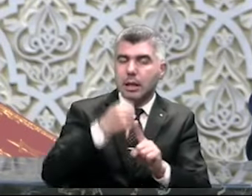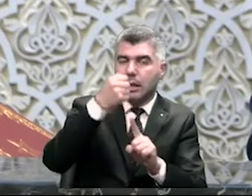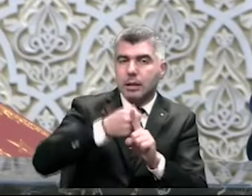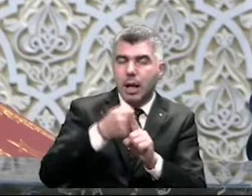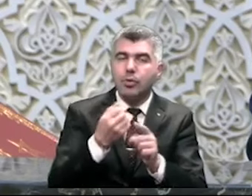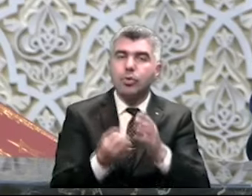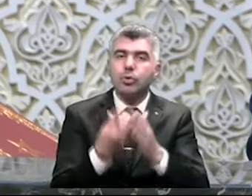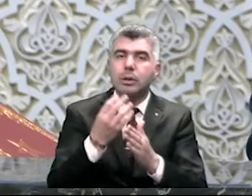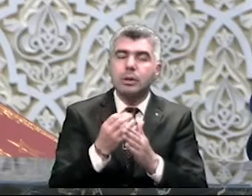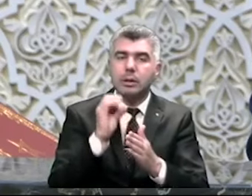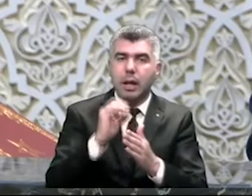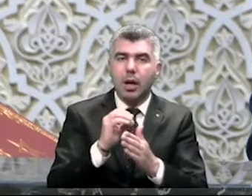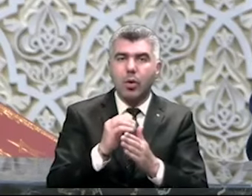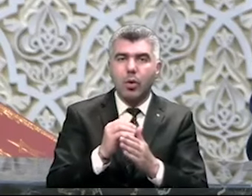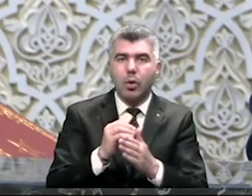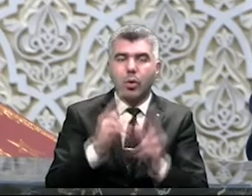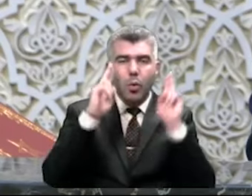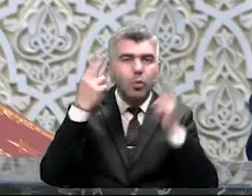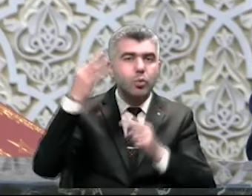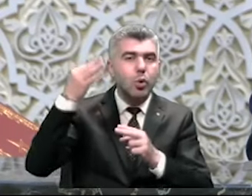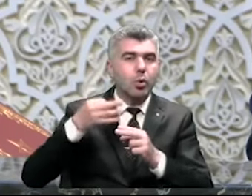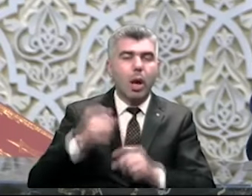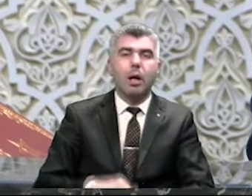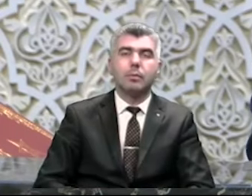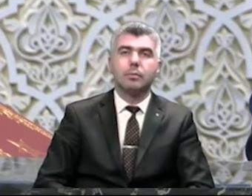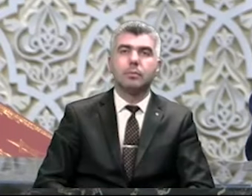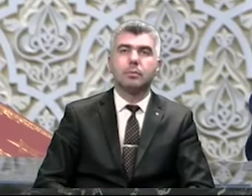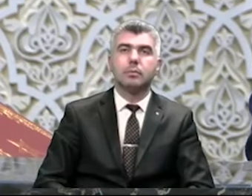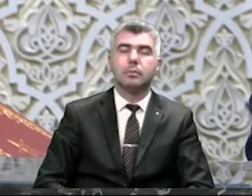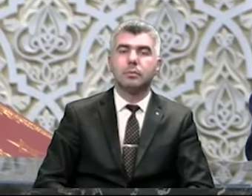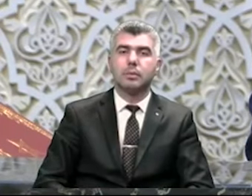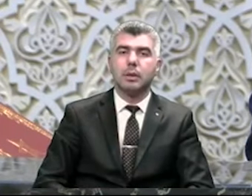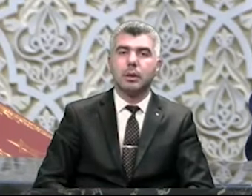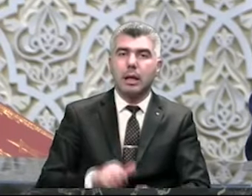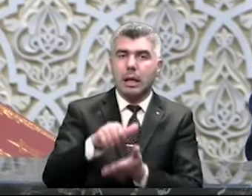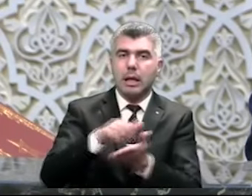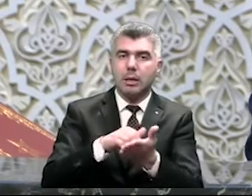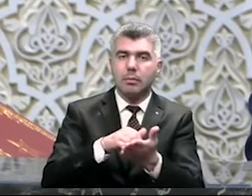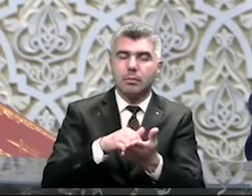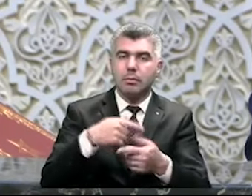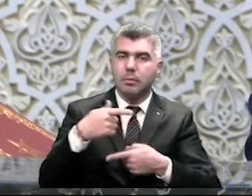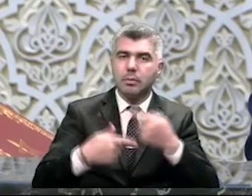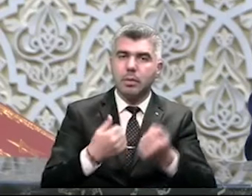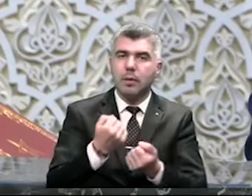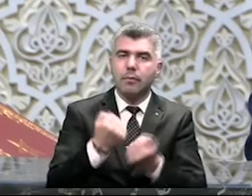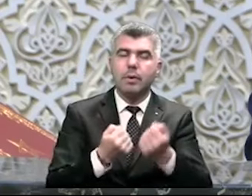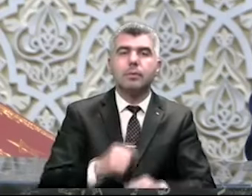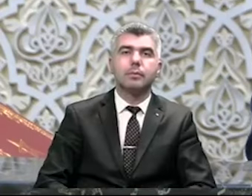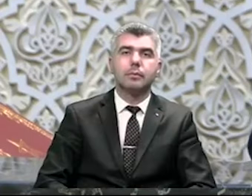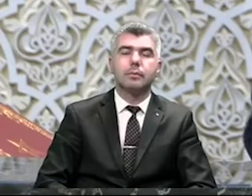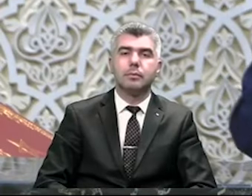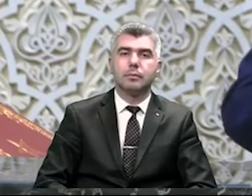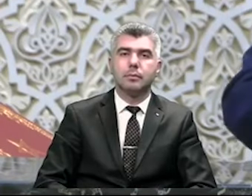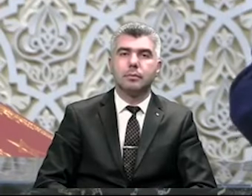الخاصه بسلك الدكتوره الكلمه لحد الساده المستشارين فريق الاصاله والمعاصره لبسط السؤال